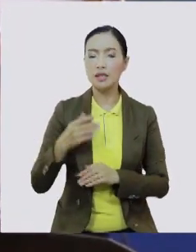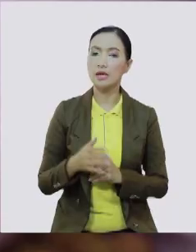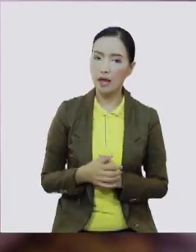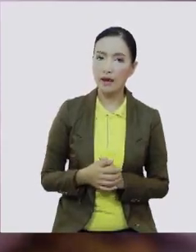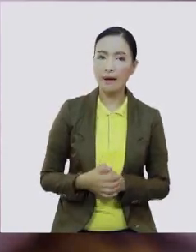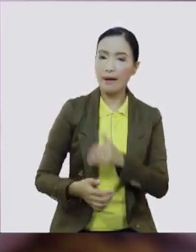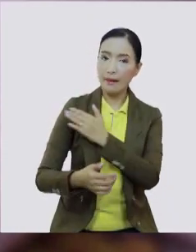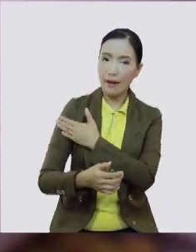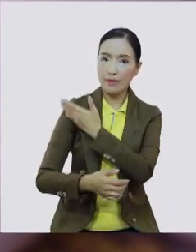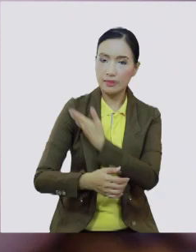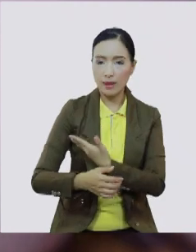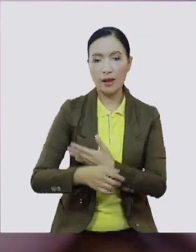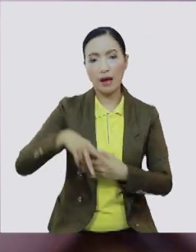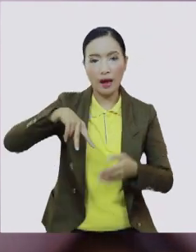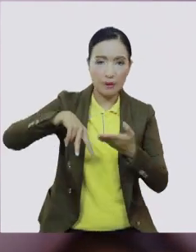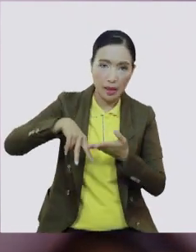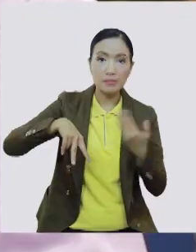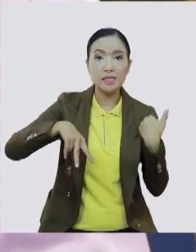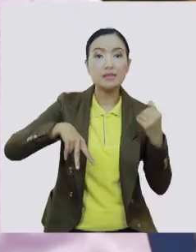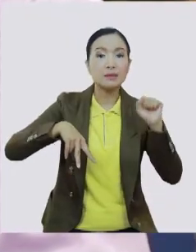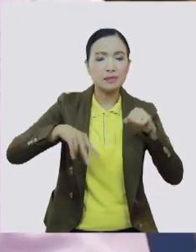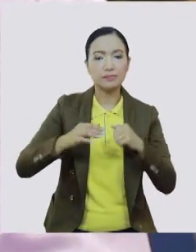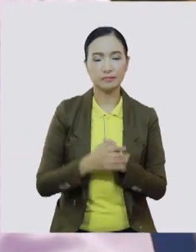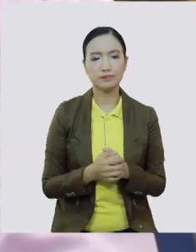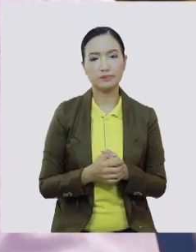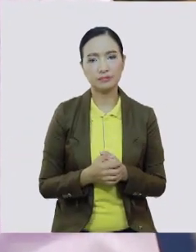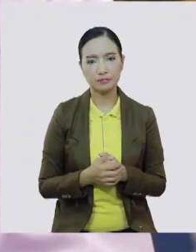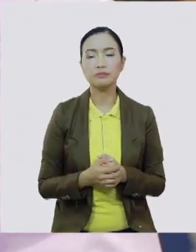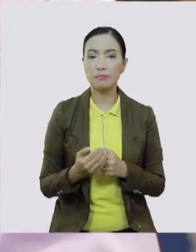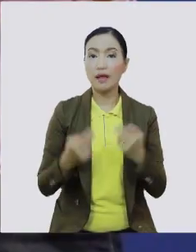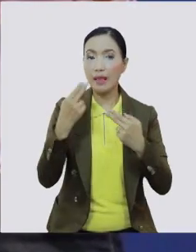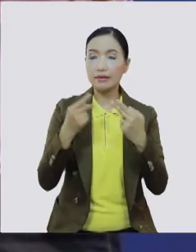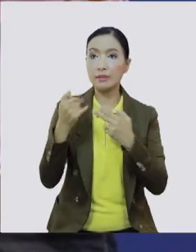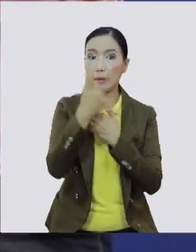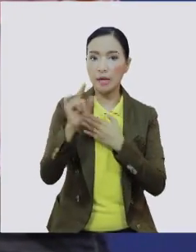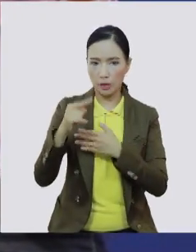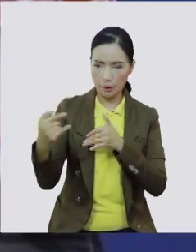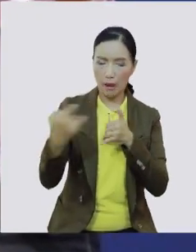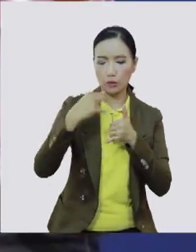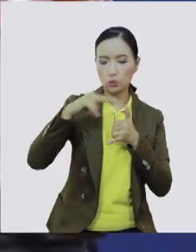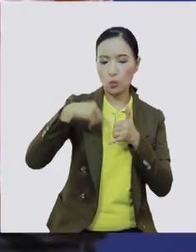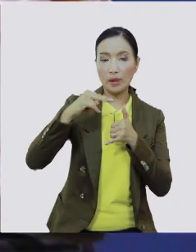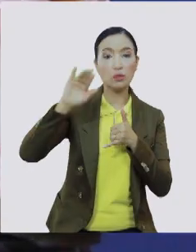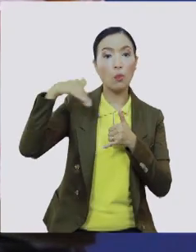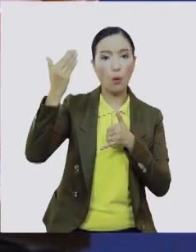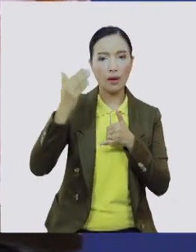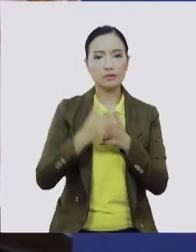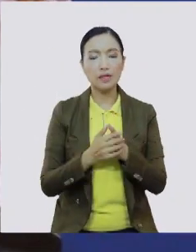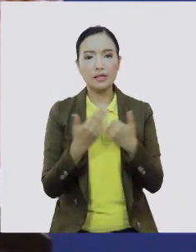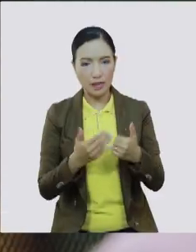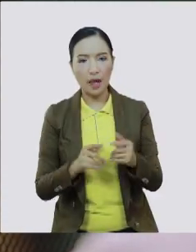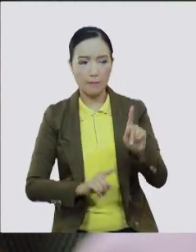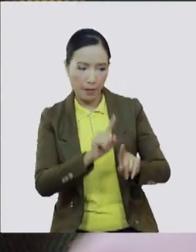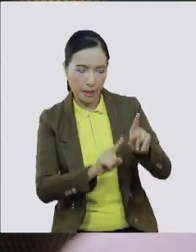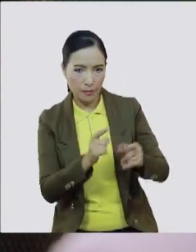เป็นแขนหรือขาแต่ว่าส่วนใหญ่ก็คือจะมีแพทย์นะคะจากต่างประเทศเขาจะมีการตรวจร่างกายก่อนนะคะก ่ อนที่เขาจะวัดระดับคลาสของเ